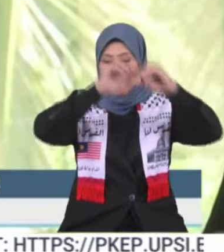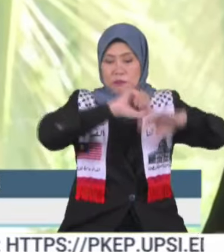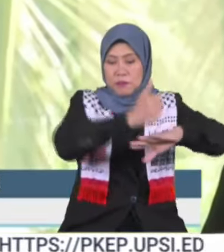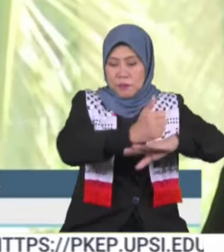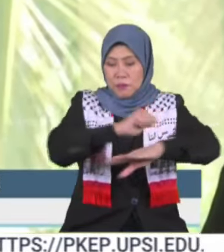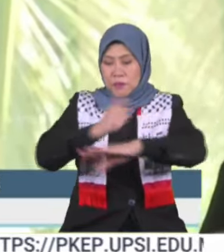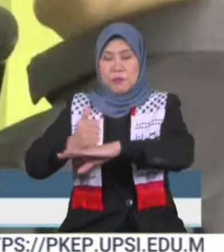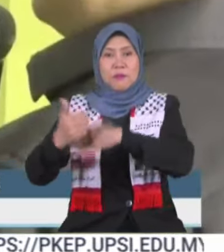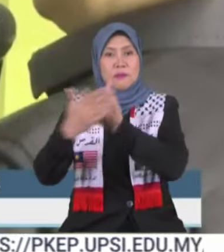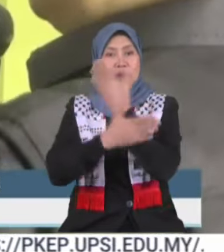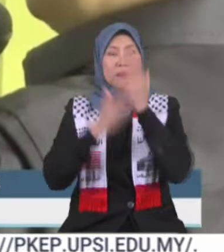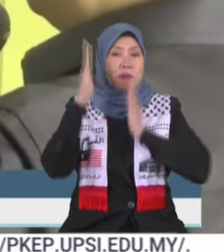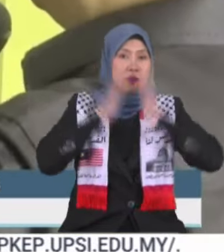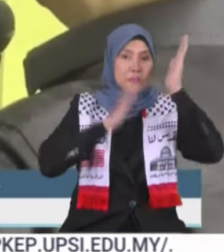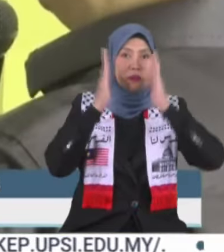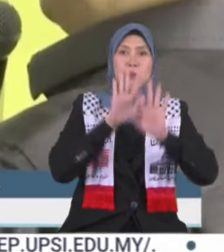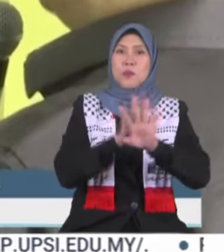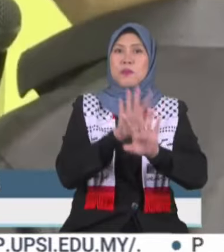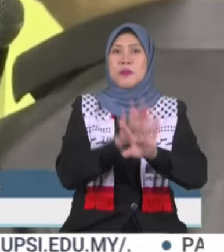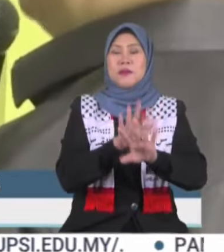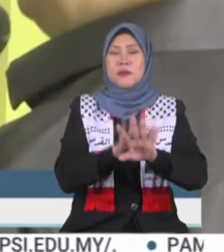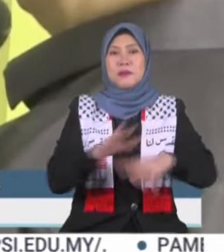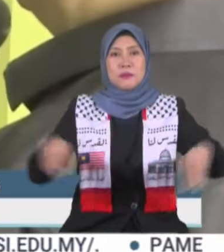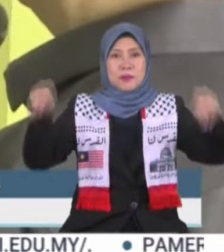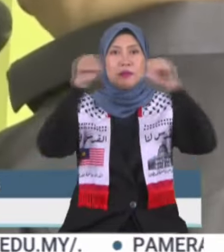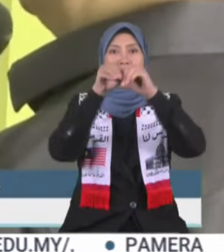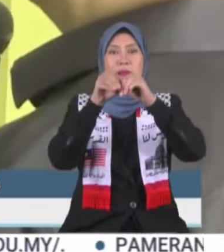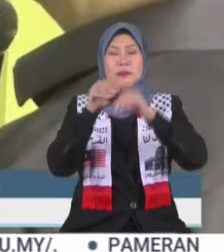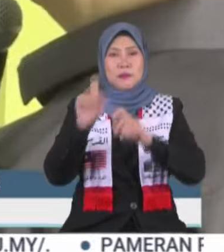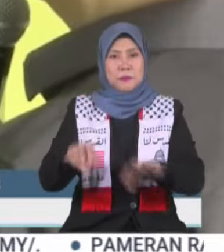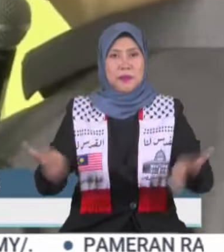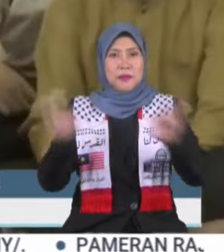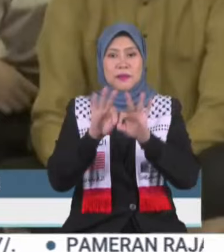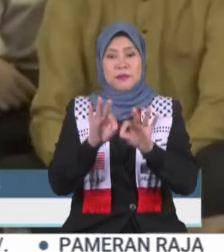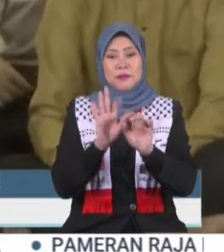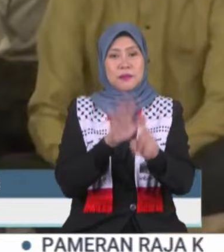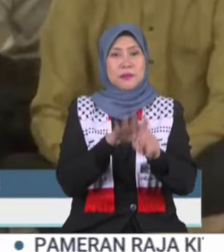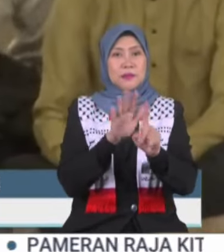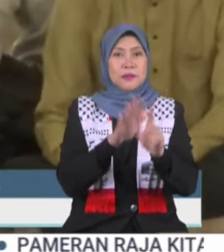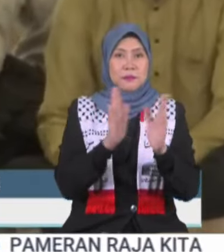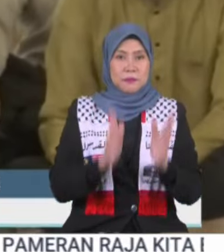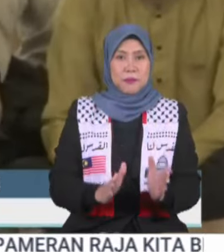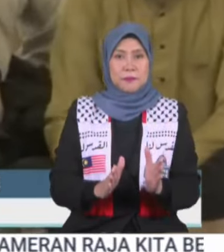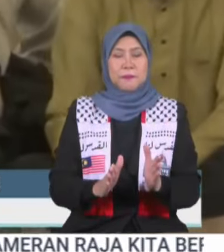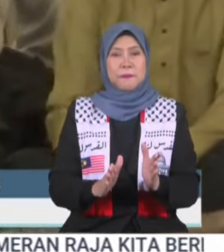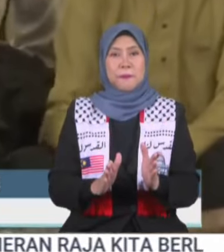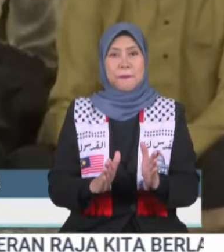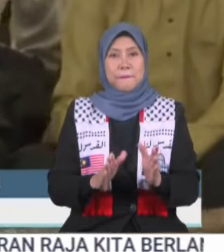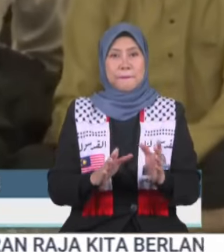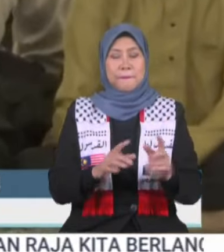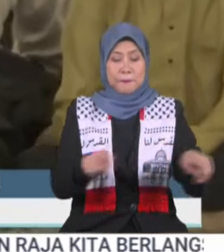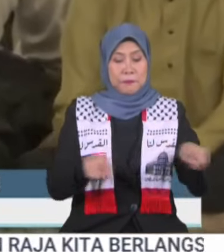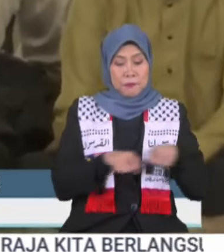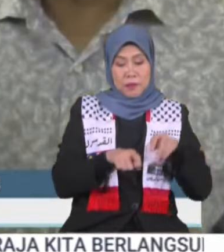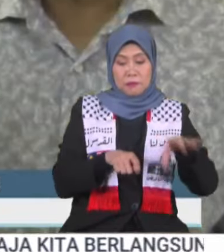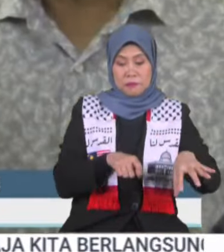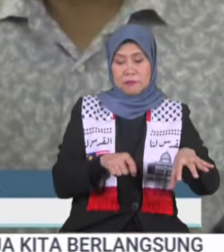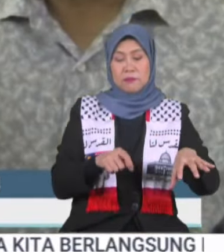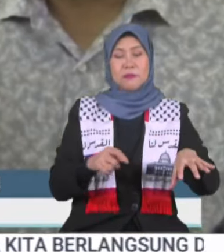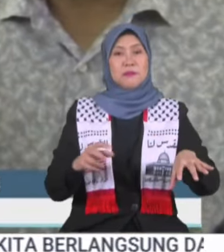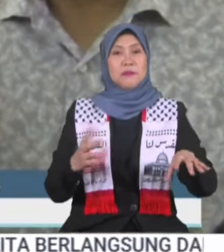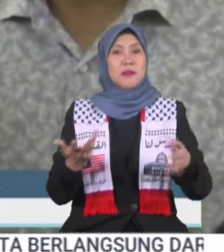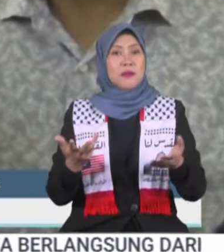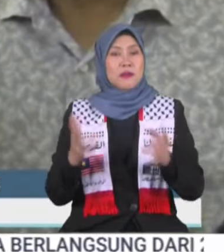Malaysia ini dan sudah pasti keperluan untuk Imam karya Imam rawatib ee amat